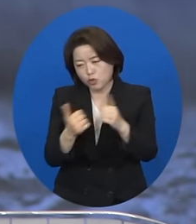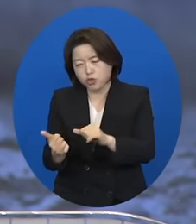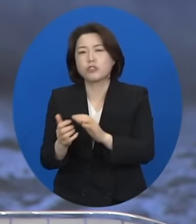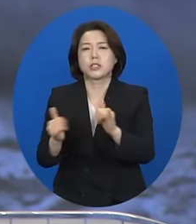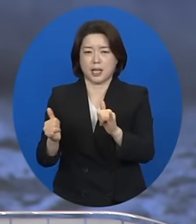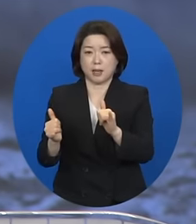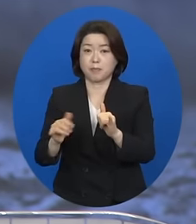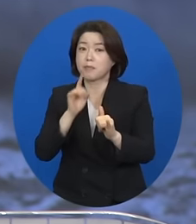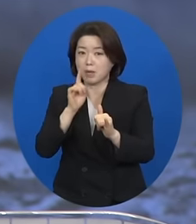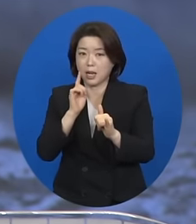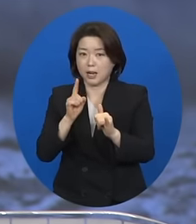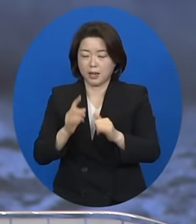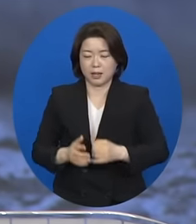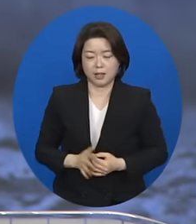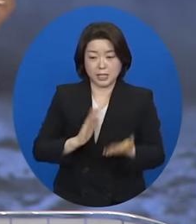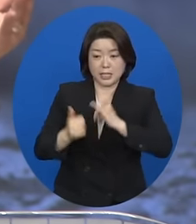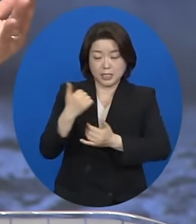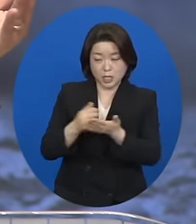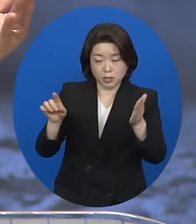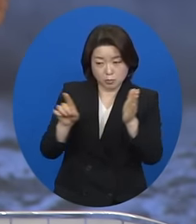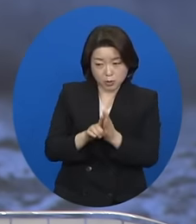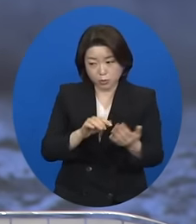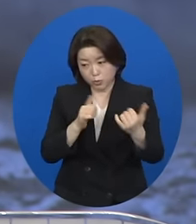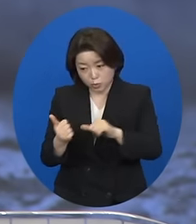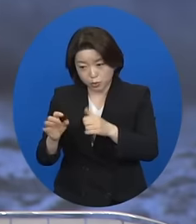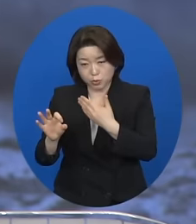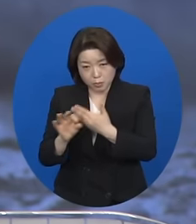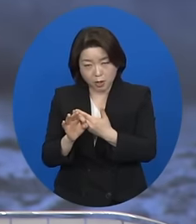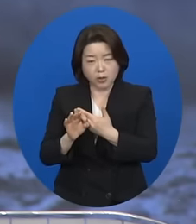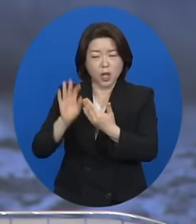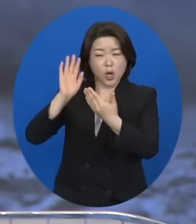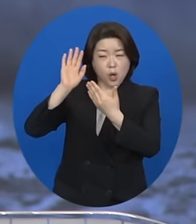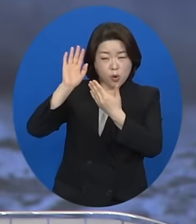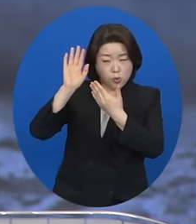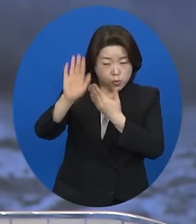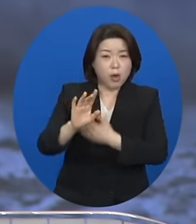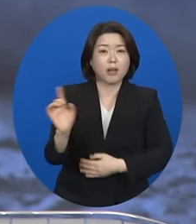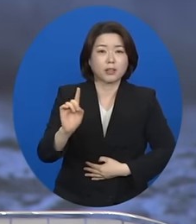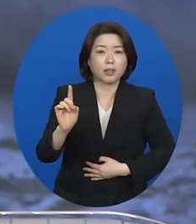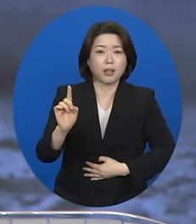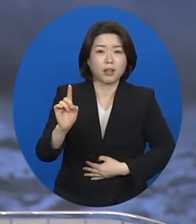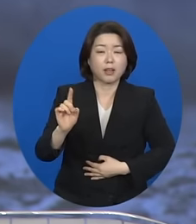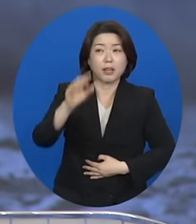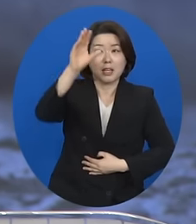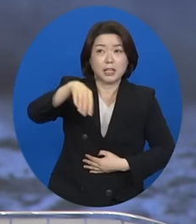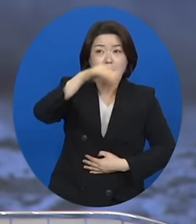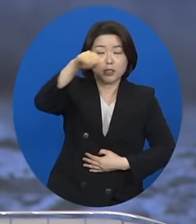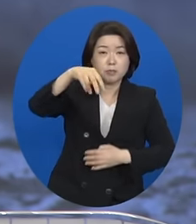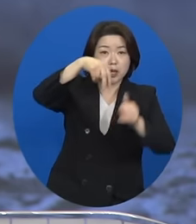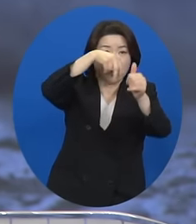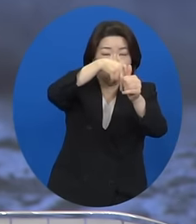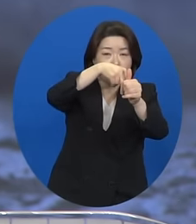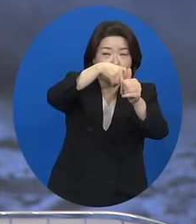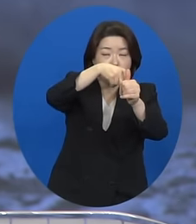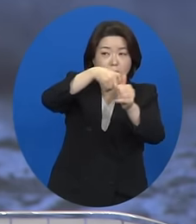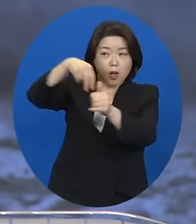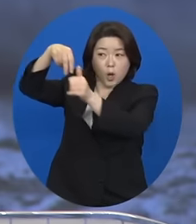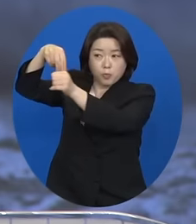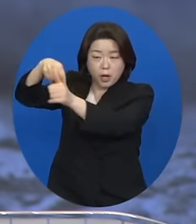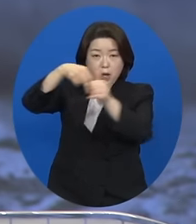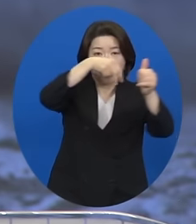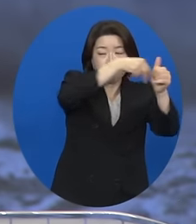예수님을 믿고 죽음 어떻게 되죠 성경에 보면 예수님께서 그 십자가상의 강도에게 내가 진실로 너에게